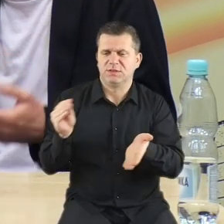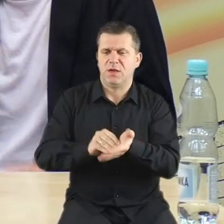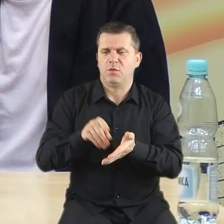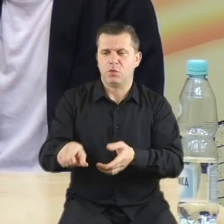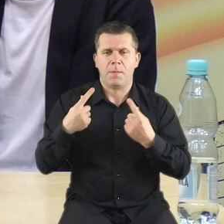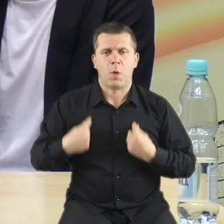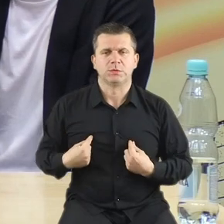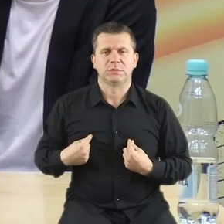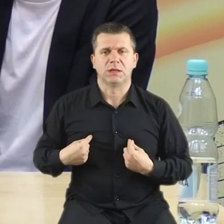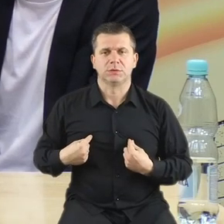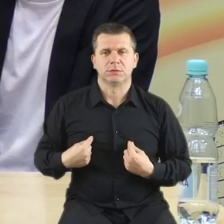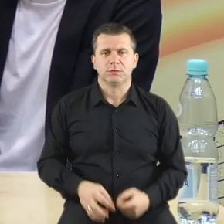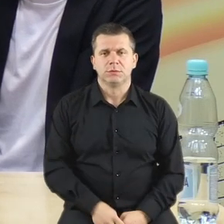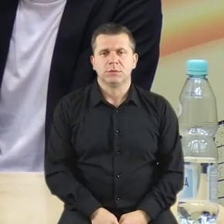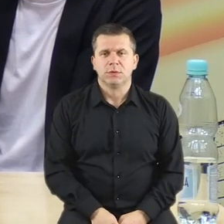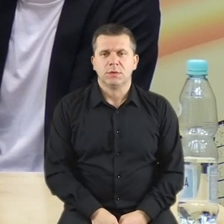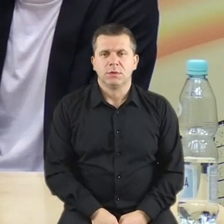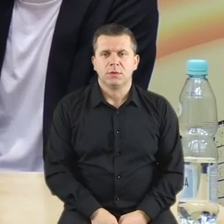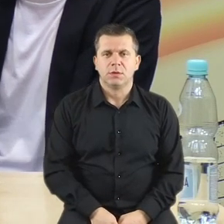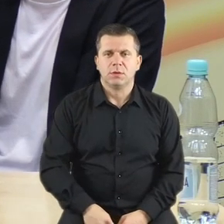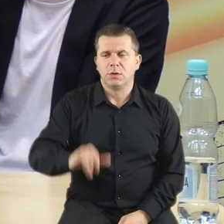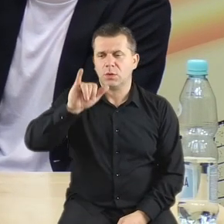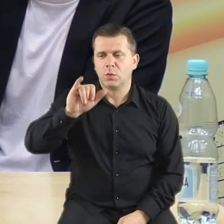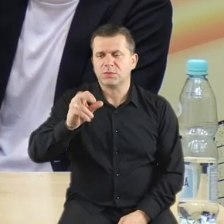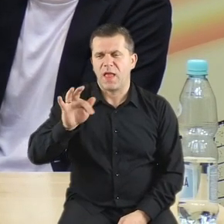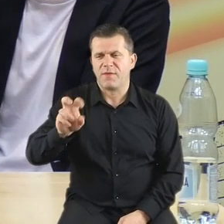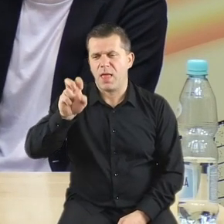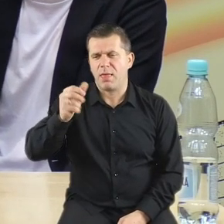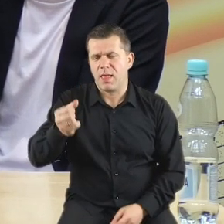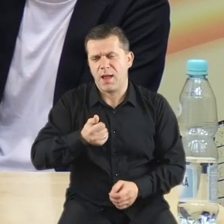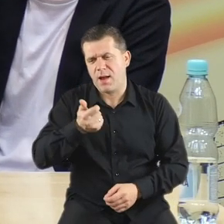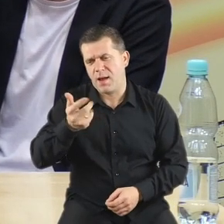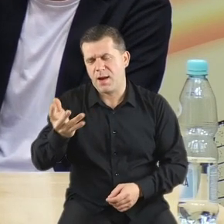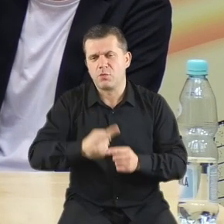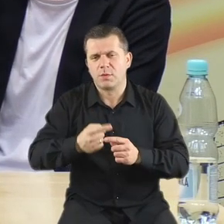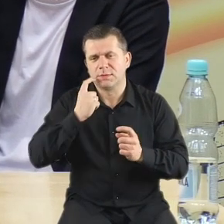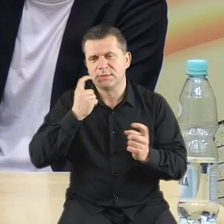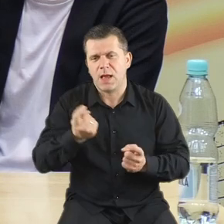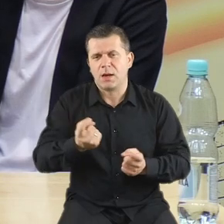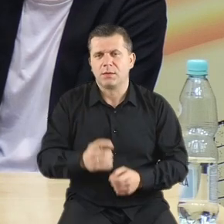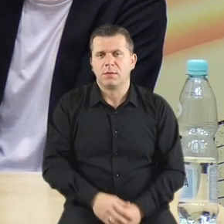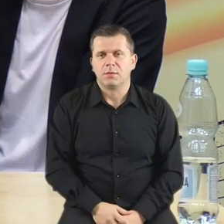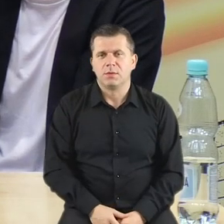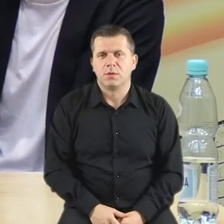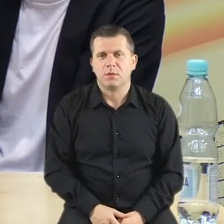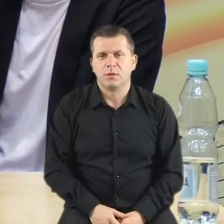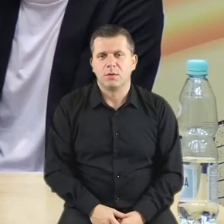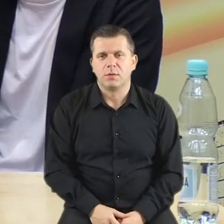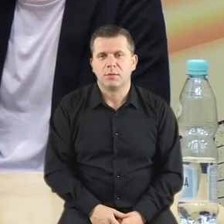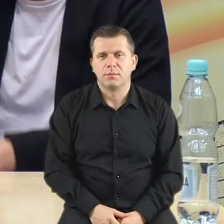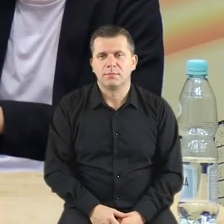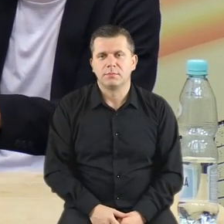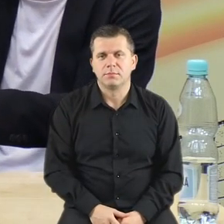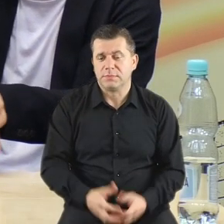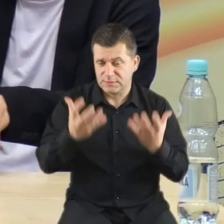Też wstawiłem Józefa Hena, parę z takich, poziom takich żartów trochę, czy takich mrugnięć do czytelnika, że jak chce, to